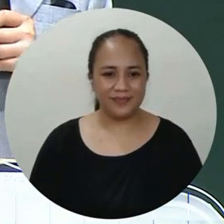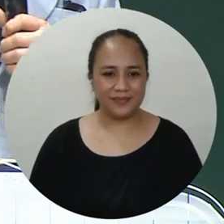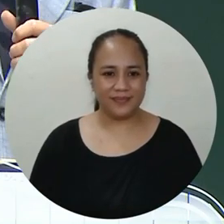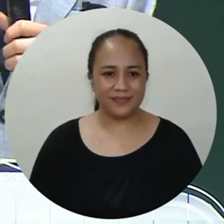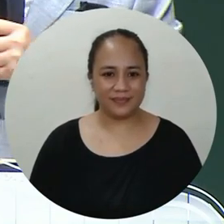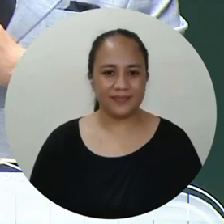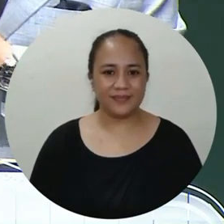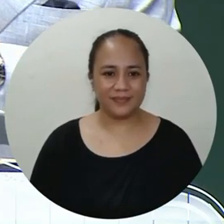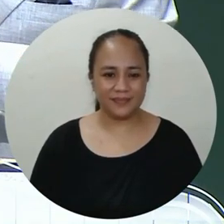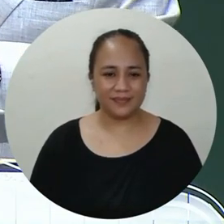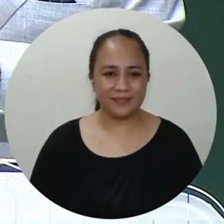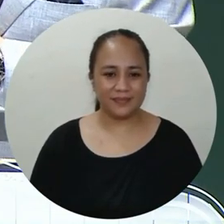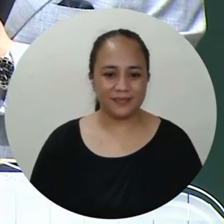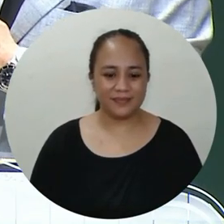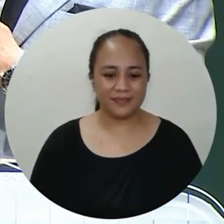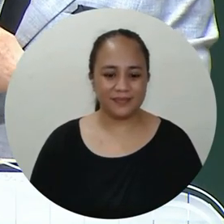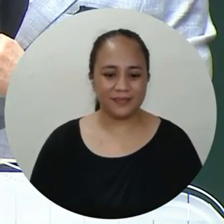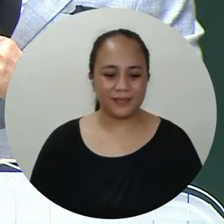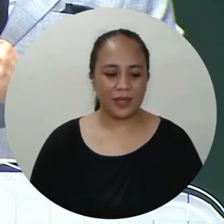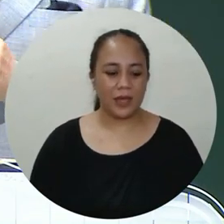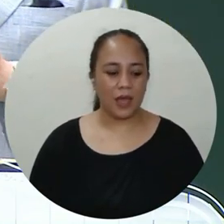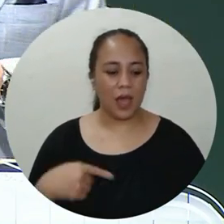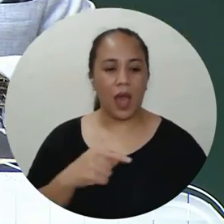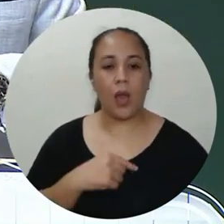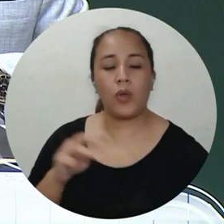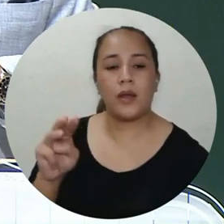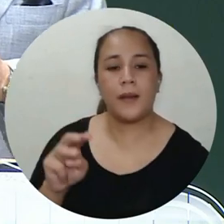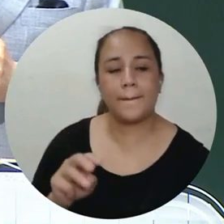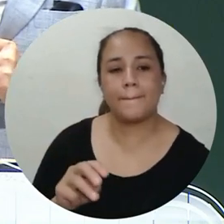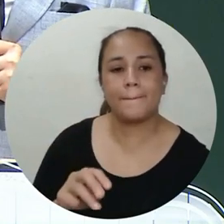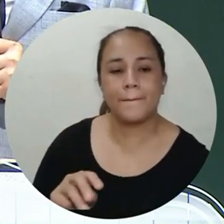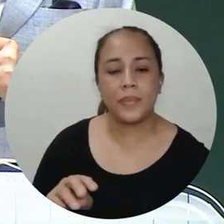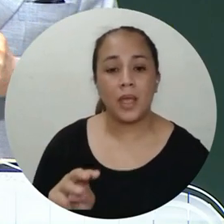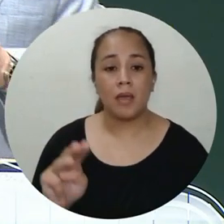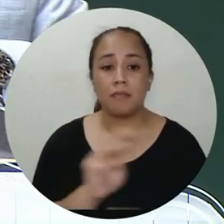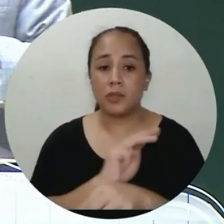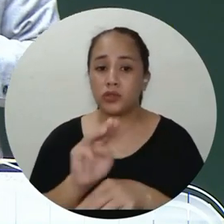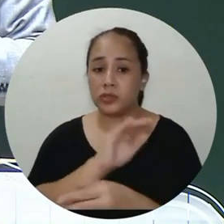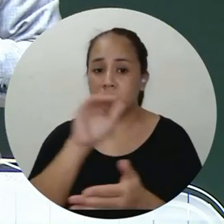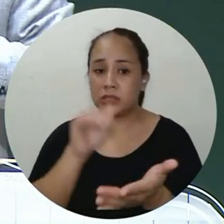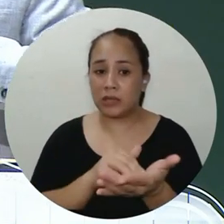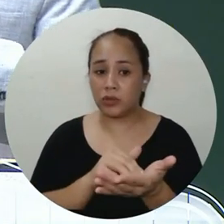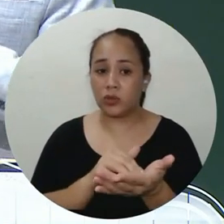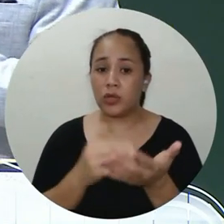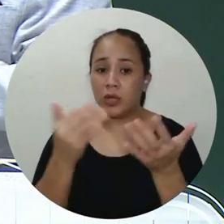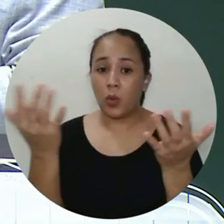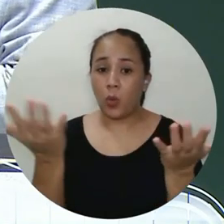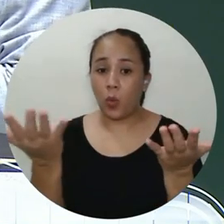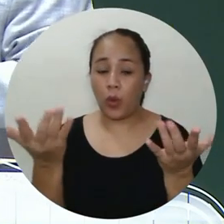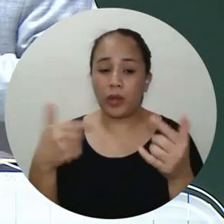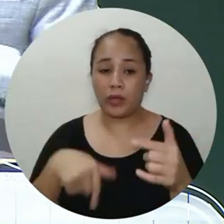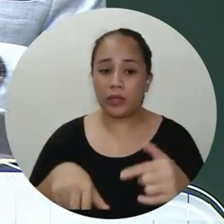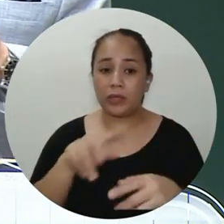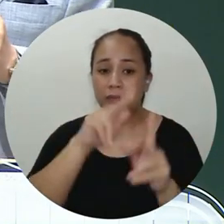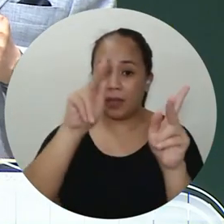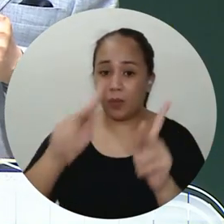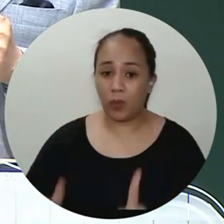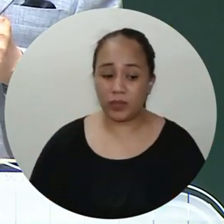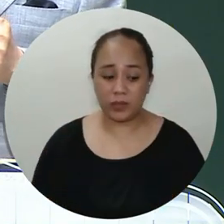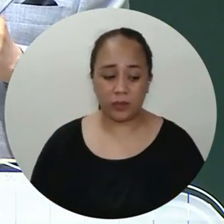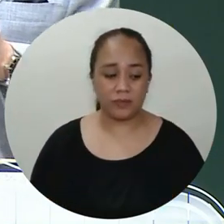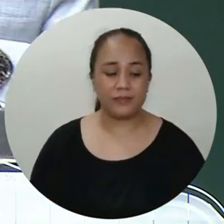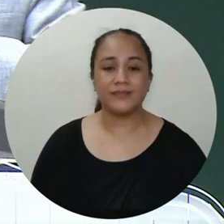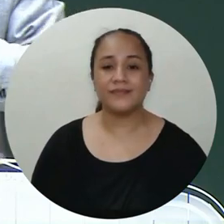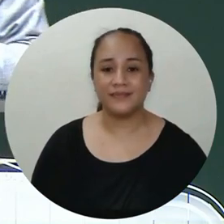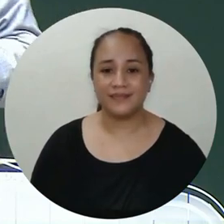그 팔라완이에요. And our mission center, Yewon Mission Center is in Palawan where you are all in. 근데 여러분이 지금 살고 있는